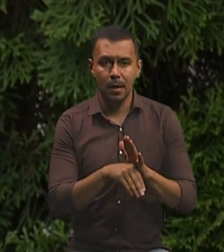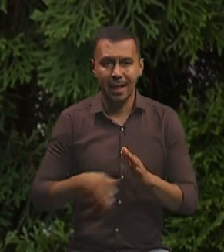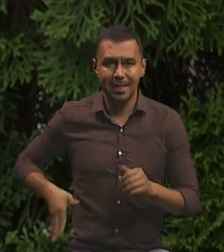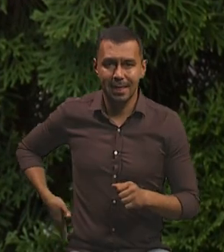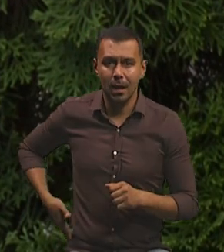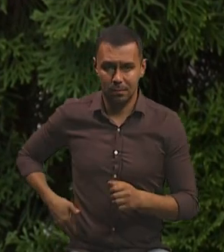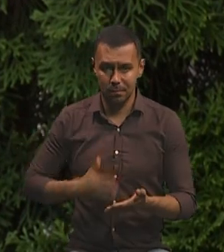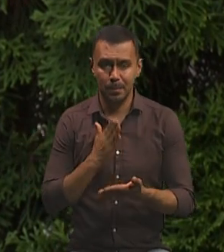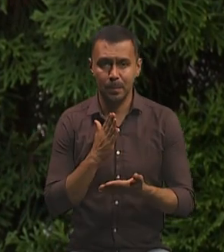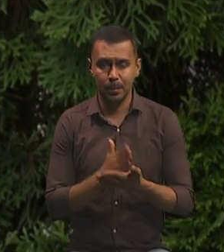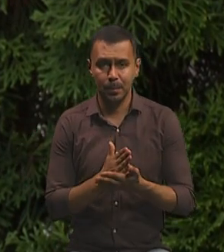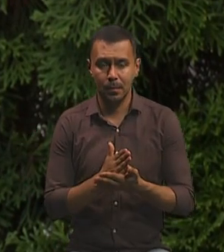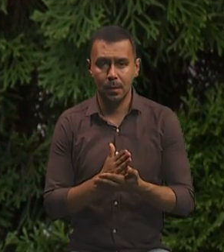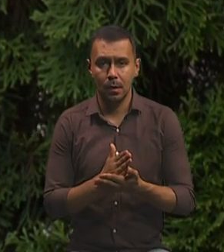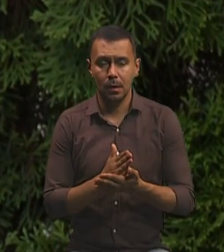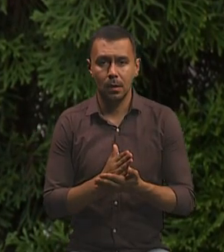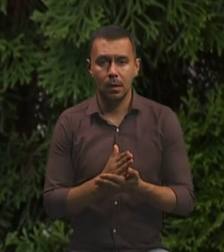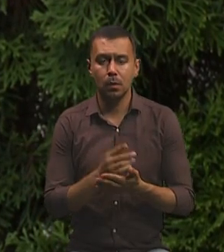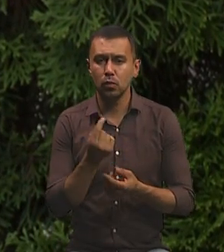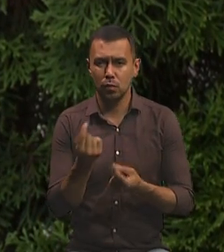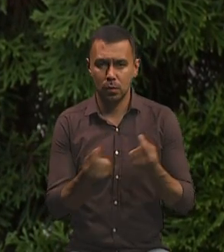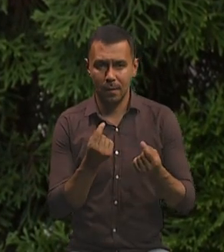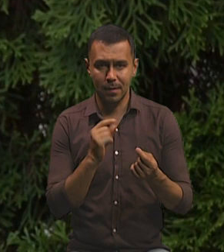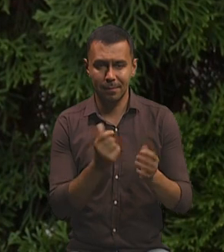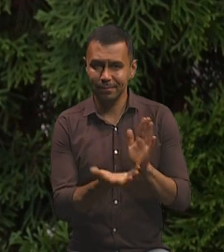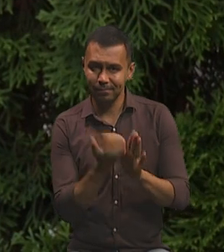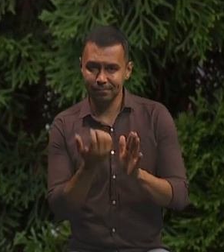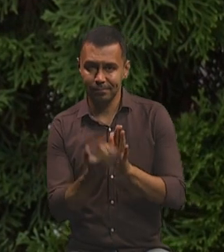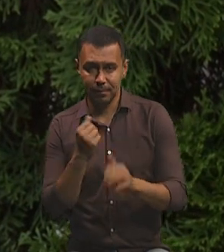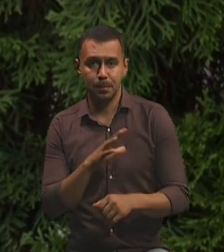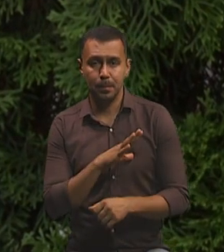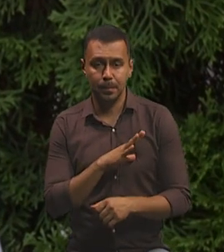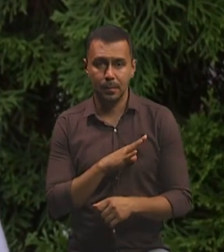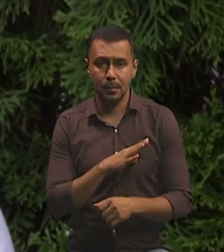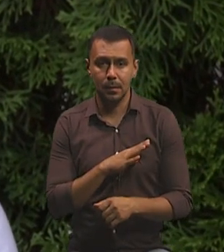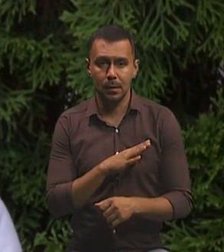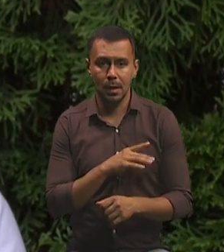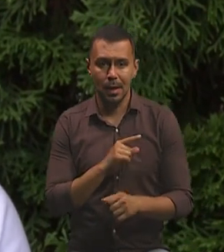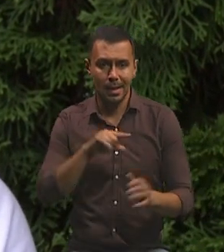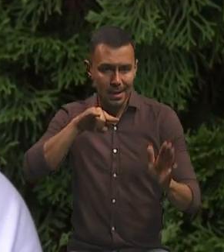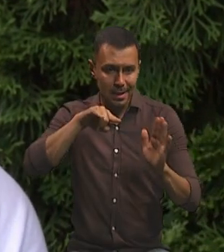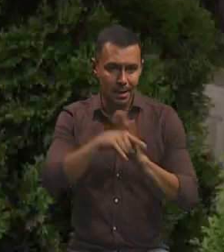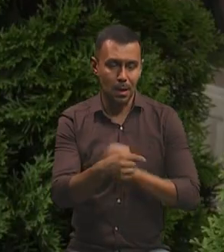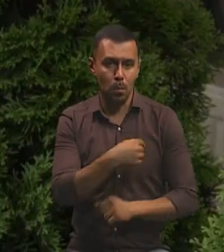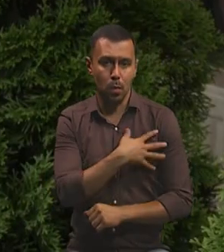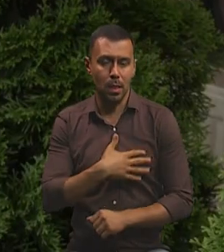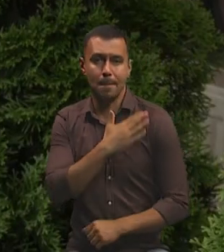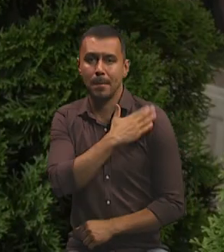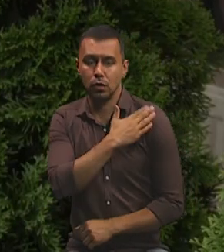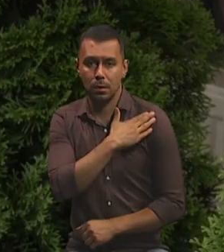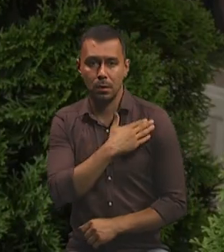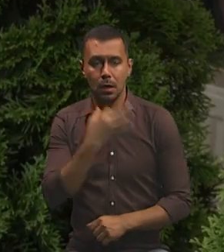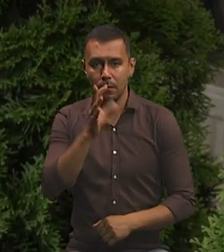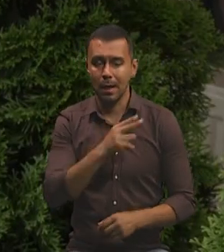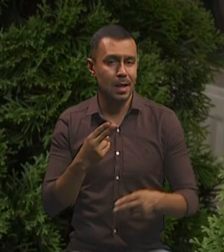в тазу є, якби там ще щось потрохи витягали, і наскрізне поранення плеча. Сказали, вони